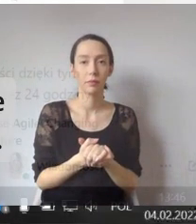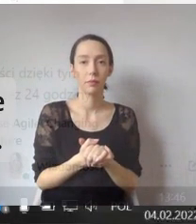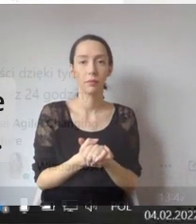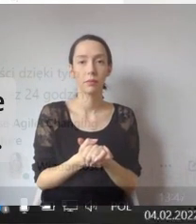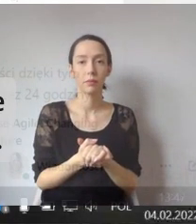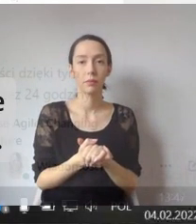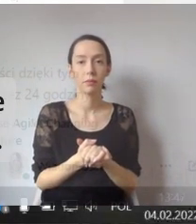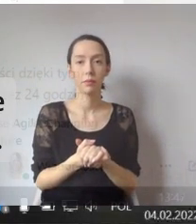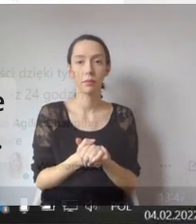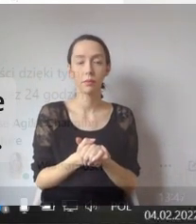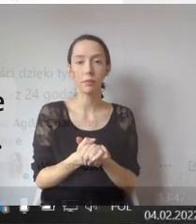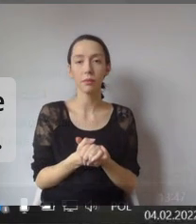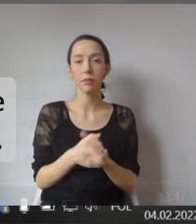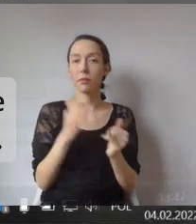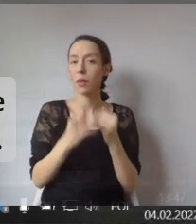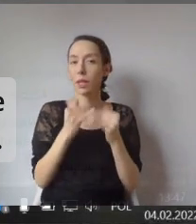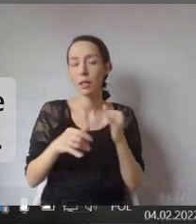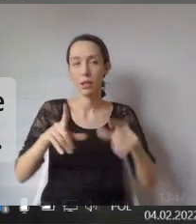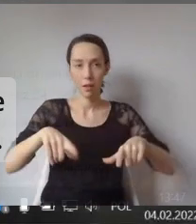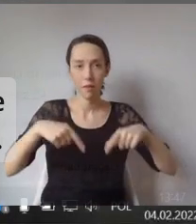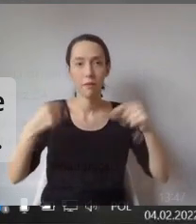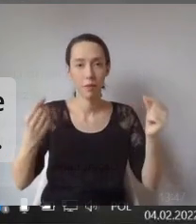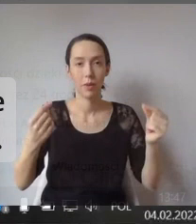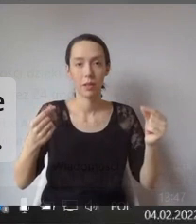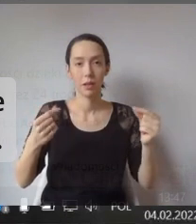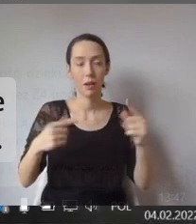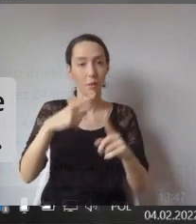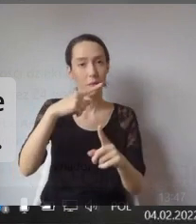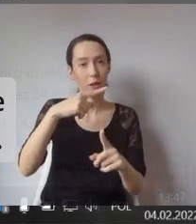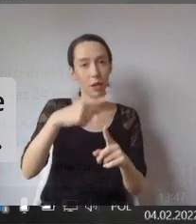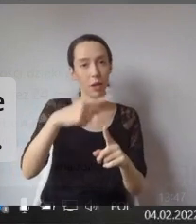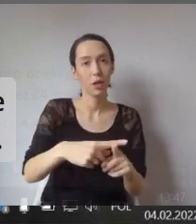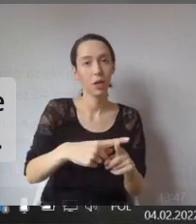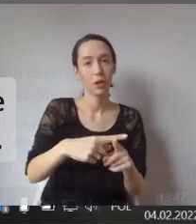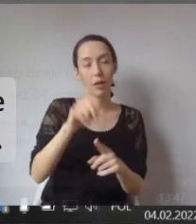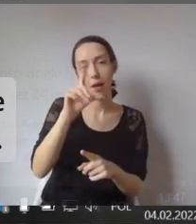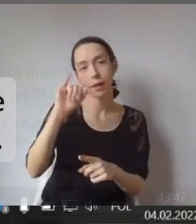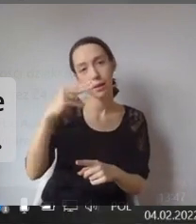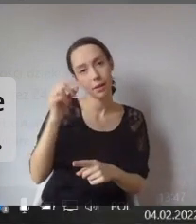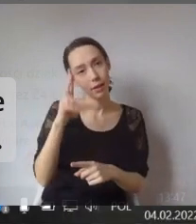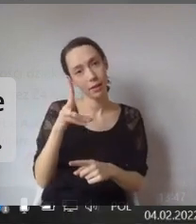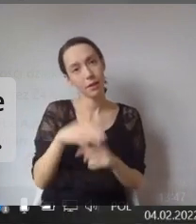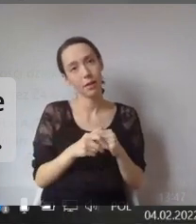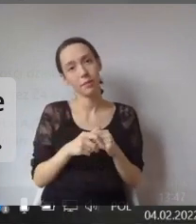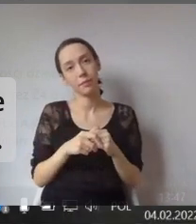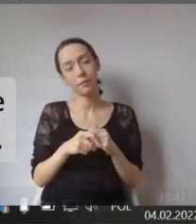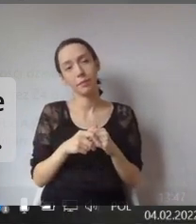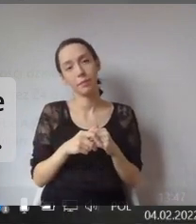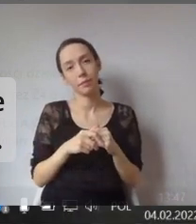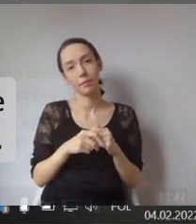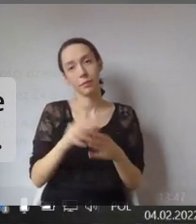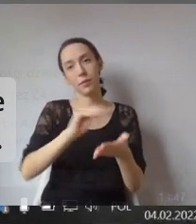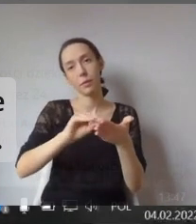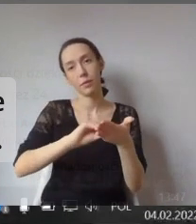Tak, jeżeli wybierzemy opcję dodaj link, to tutaj po prostu będzie trzeba wkleić skopiowany na przykład z